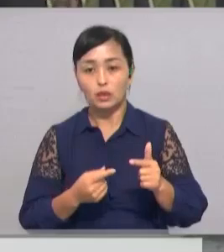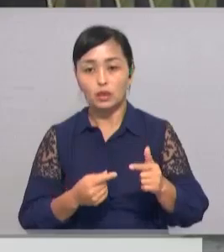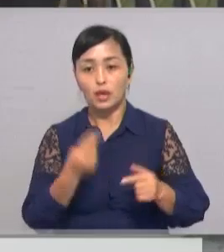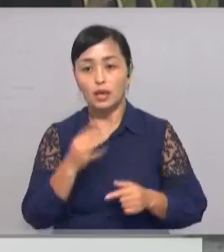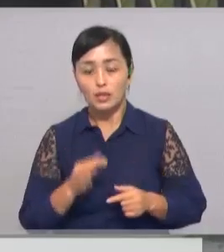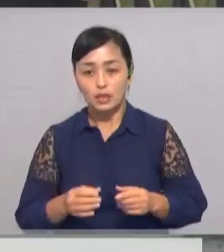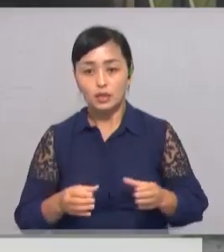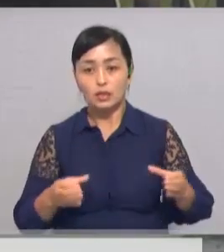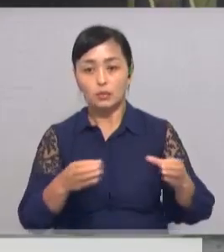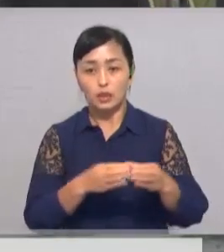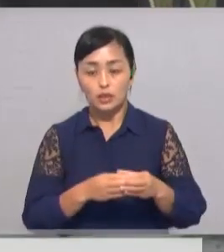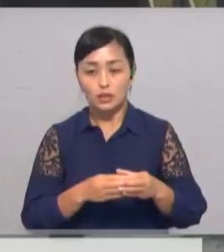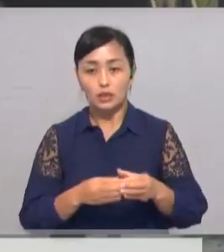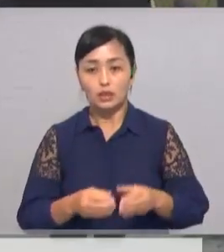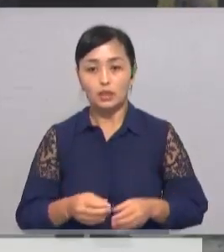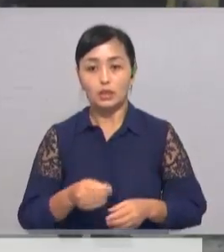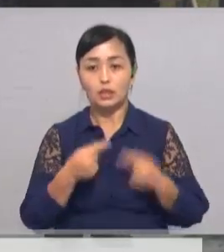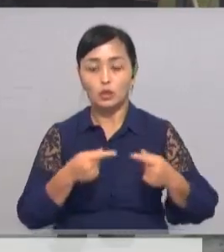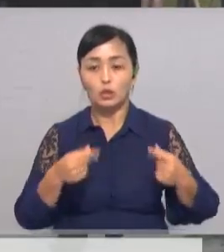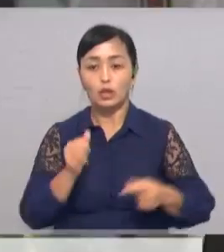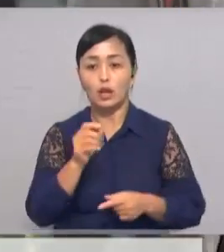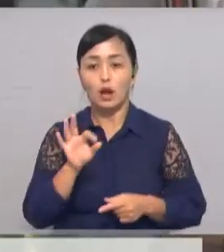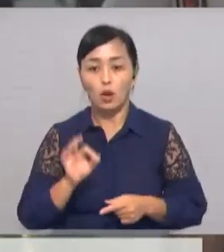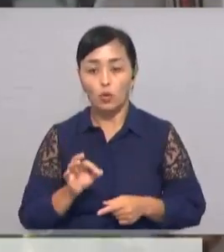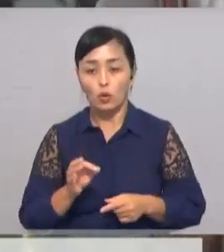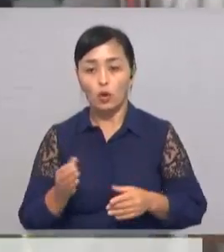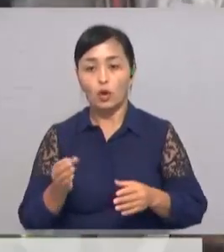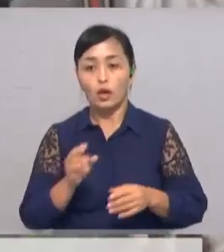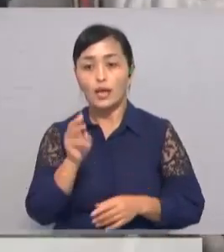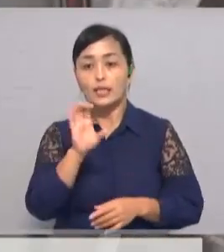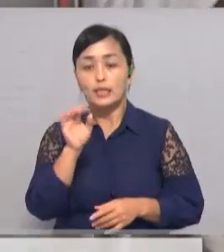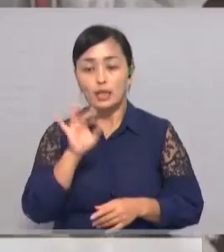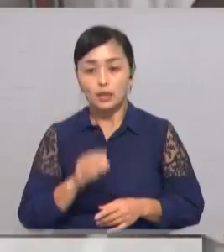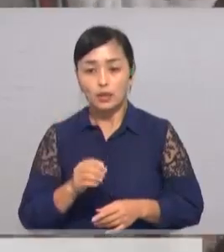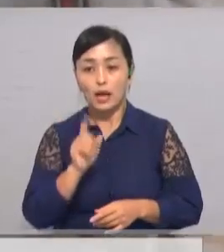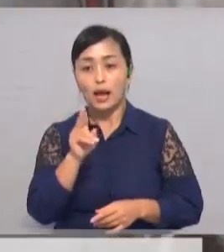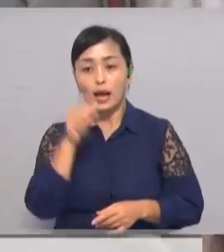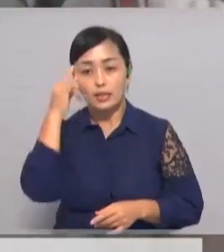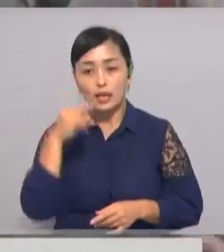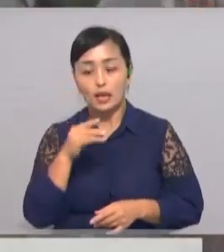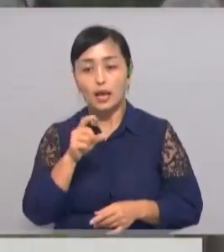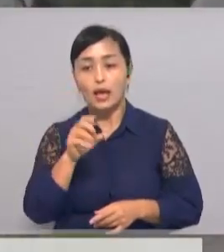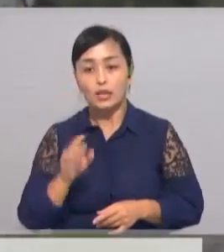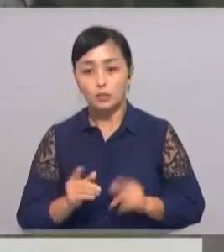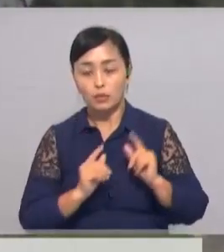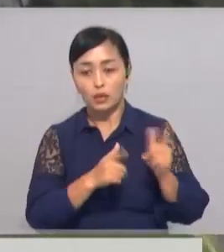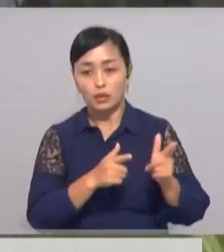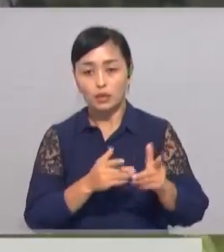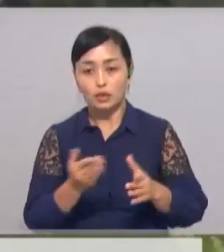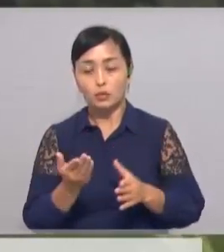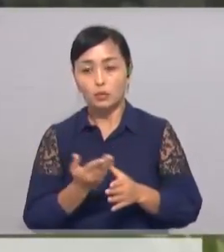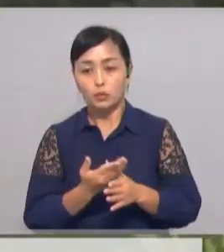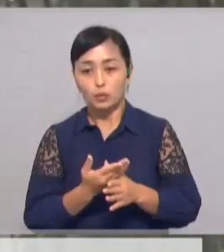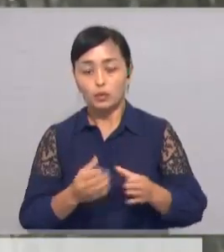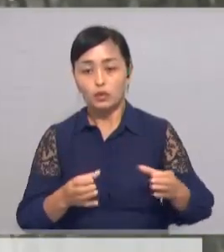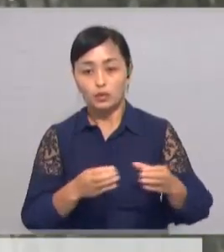торговой политики Кастрейт» и акционерным обществом «Экспортная страховая компания Казахэкспорт» проведен региональный совет по